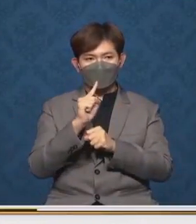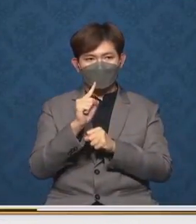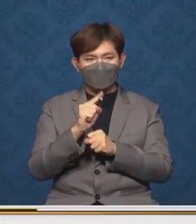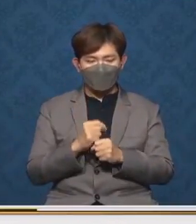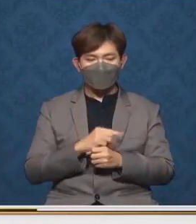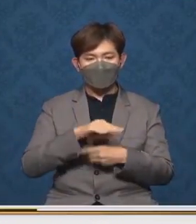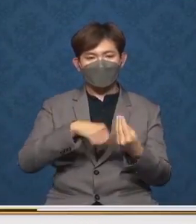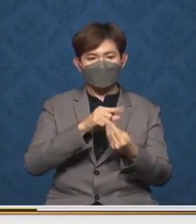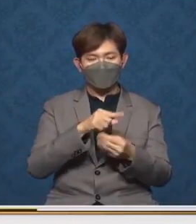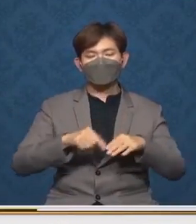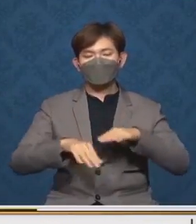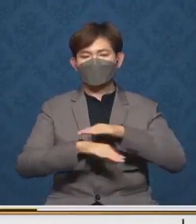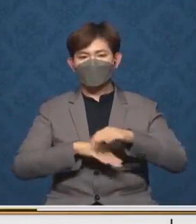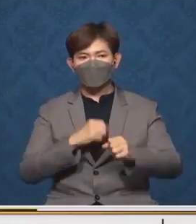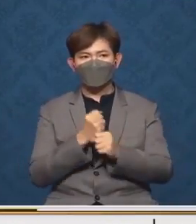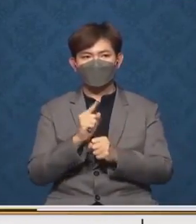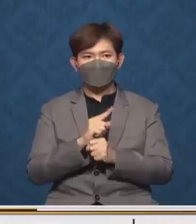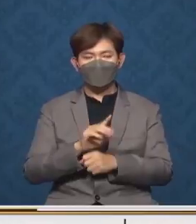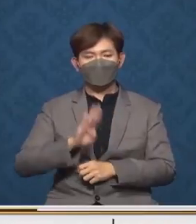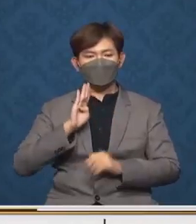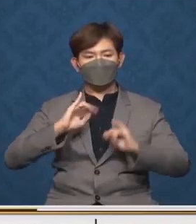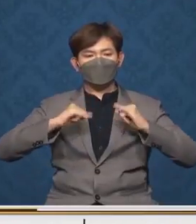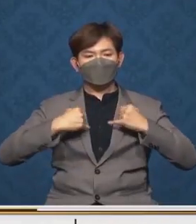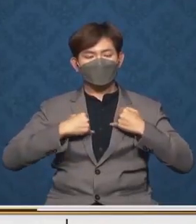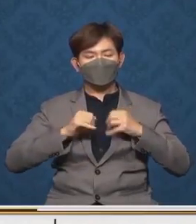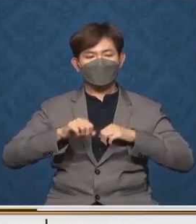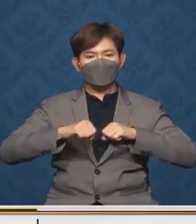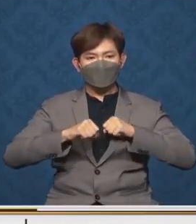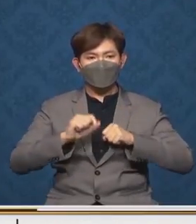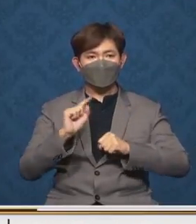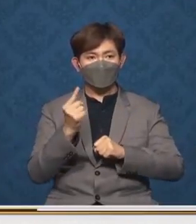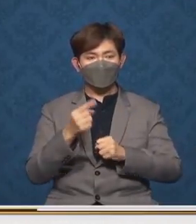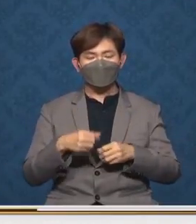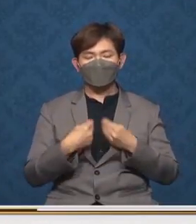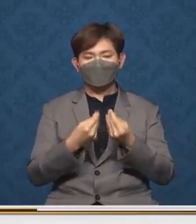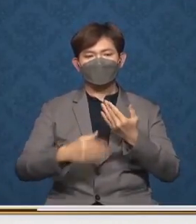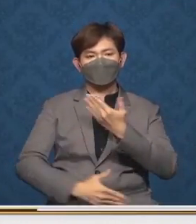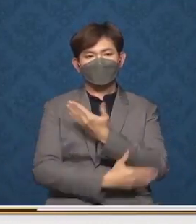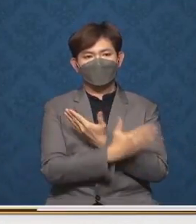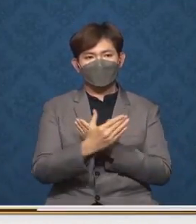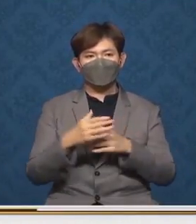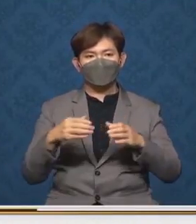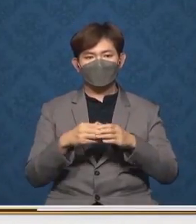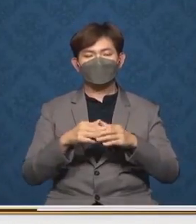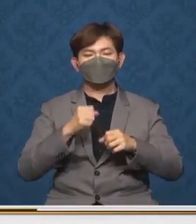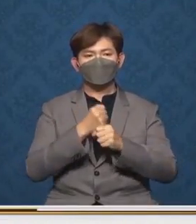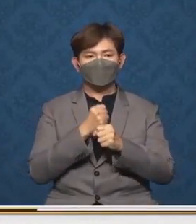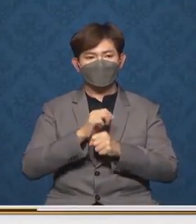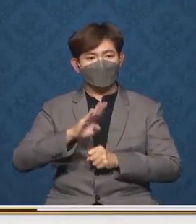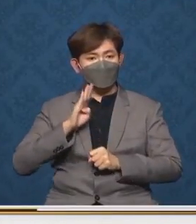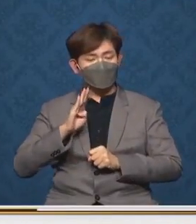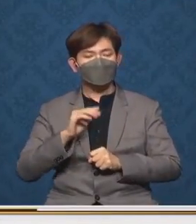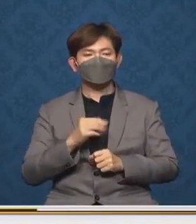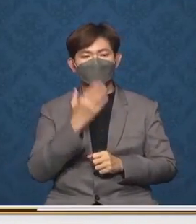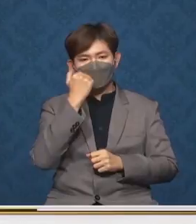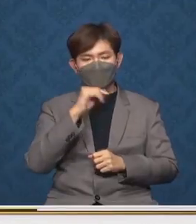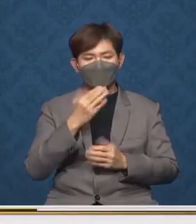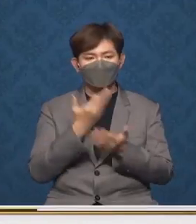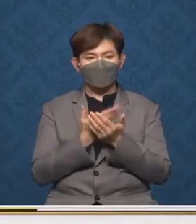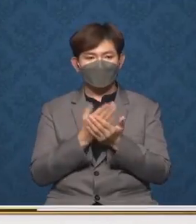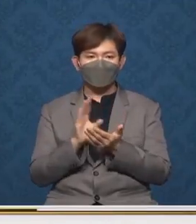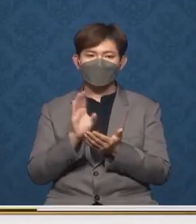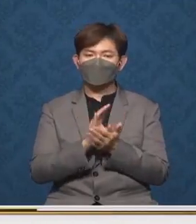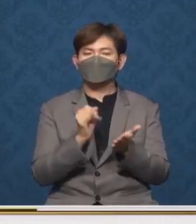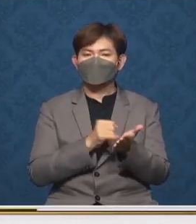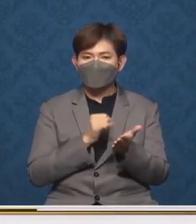านผู้ประกอบการยุคใหม่เพื่อจะสร้างโอกาสด้านต่างๆแก่ผู้ประกอบการ SMB ทั้งการเข้าถึงโอกาสทางการเงินการ